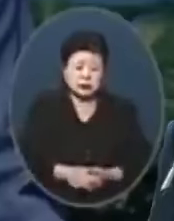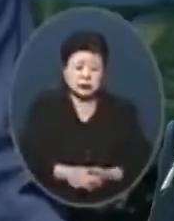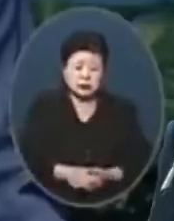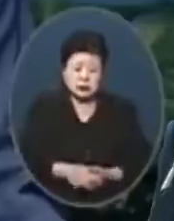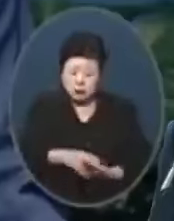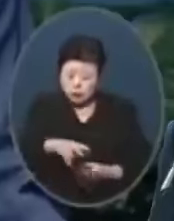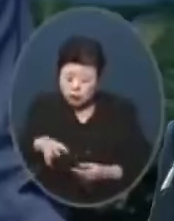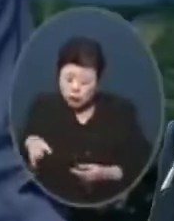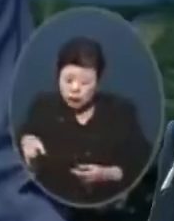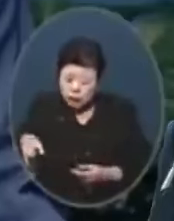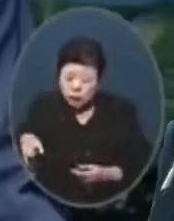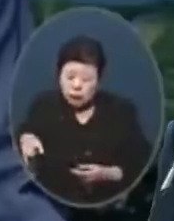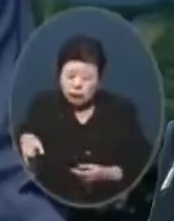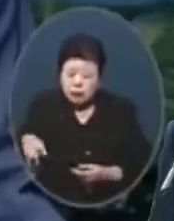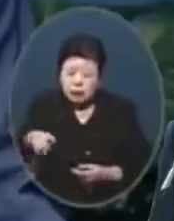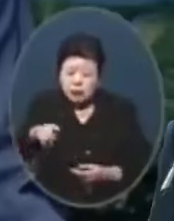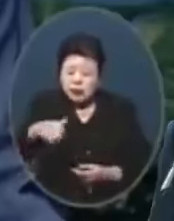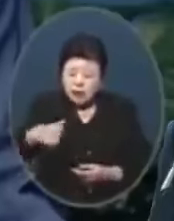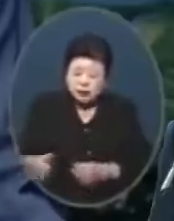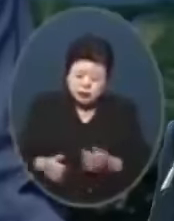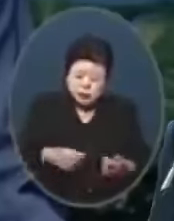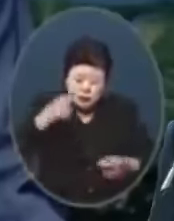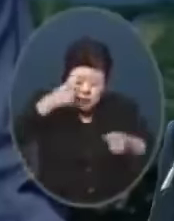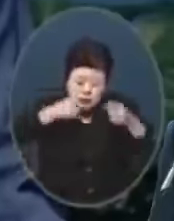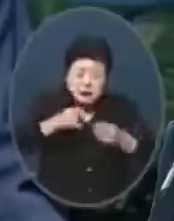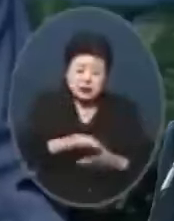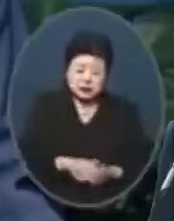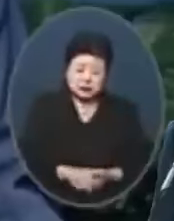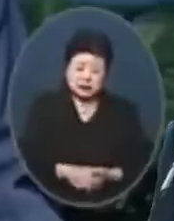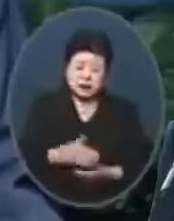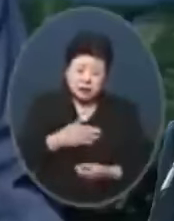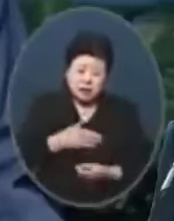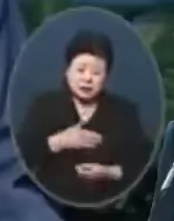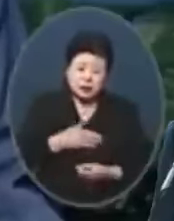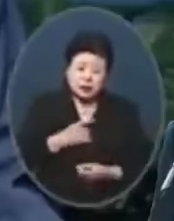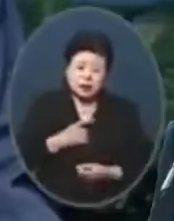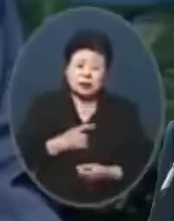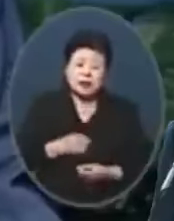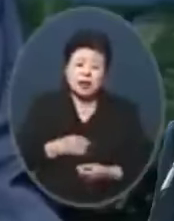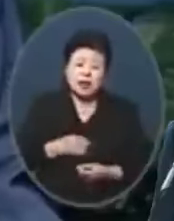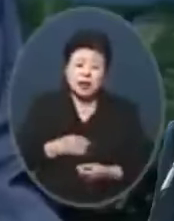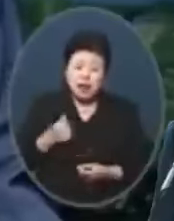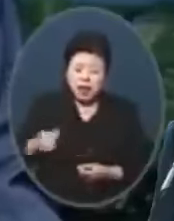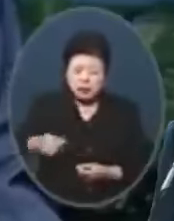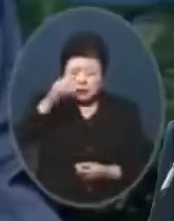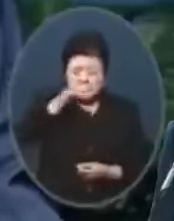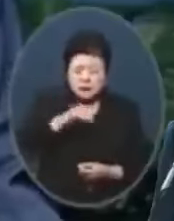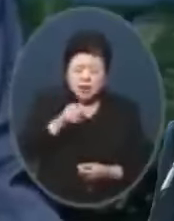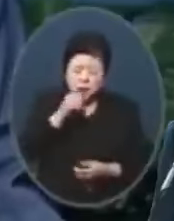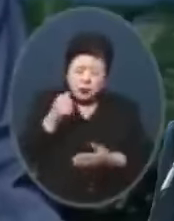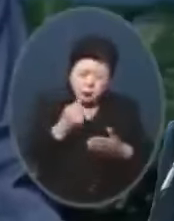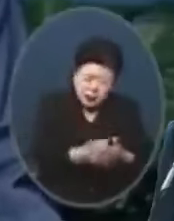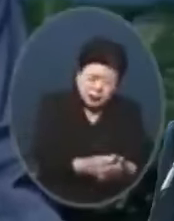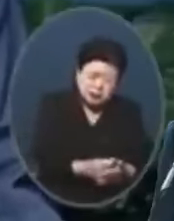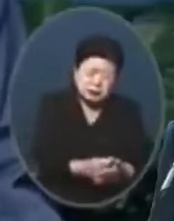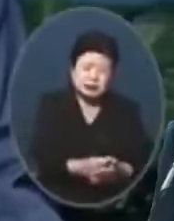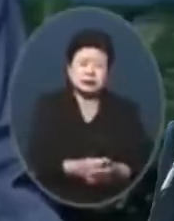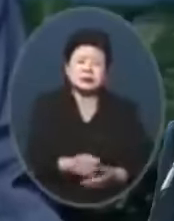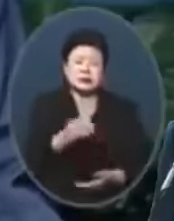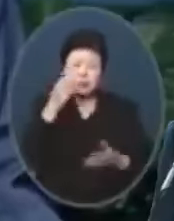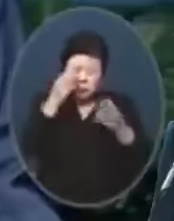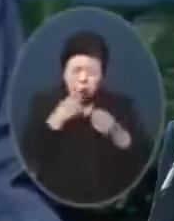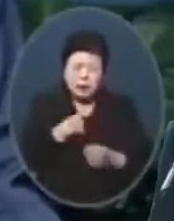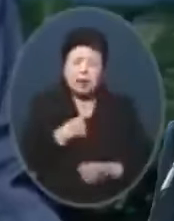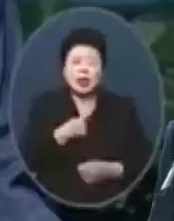보시고 너도 아들이 죽어서 슬프지 나도 내 아들을 십자가에 못 박아놓고 내가 얼마나